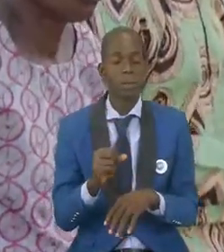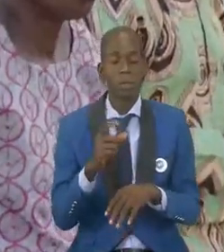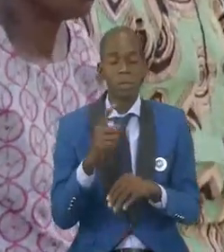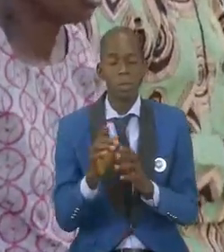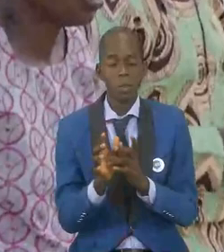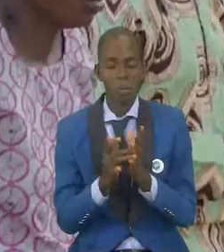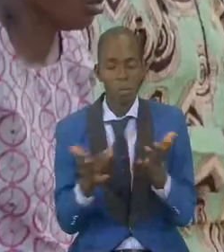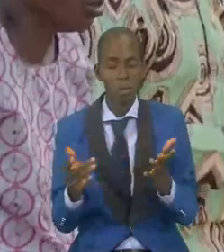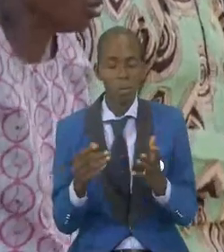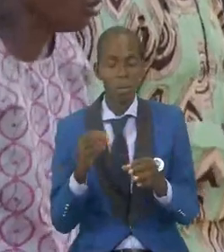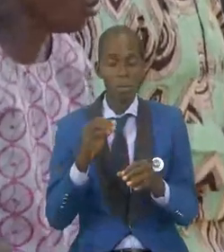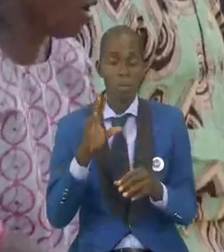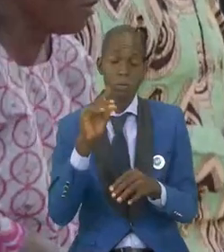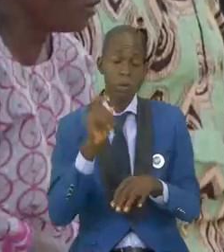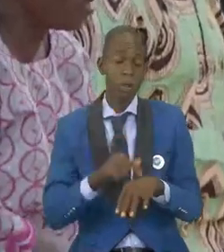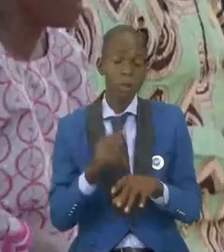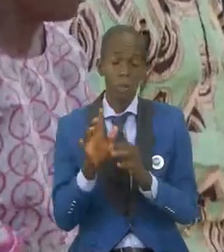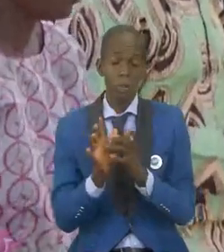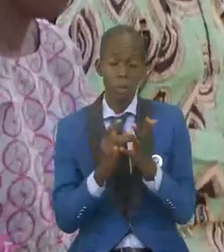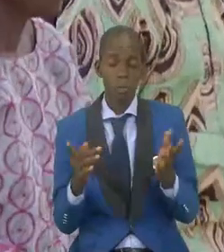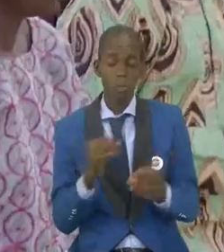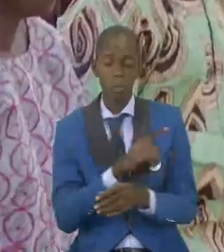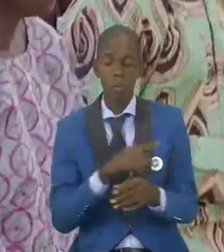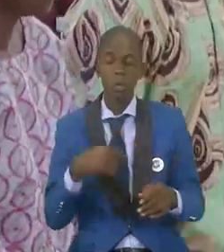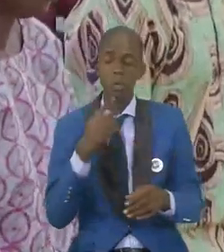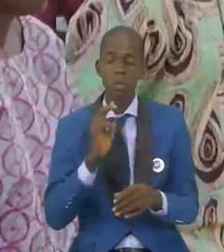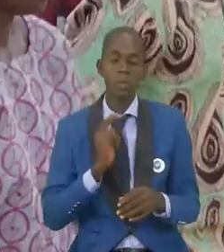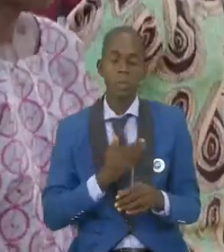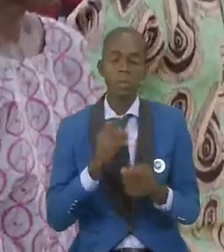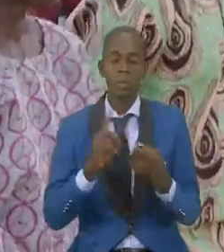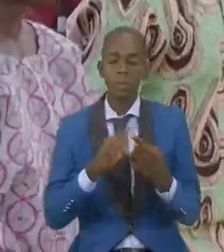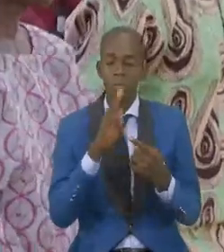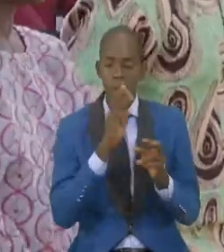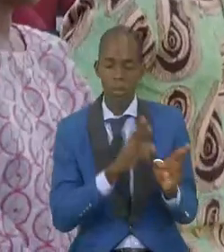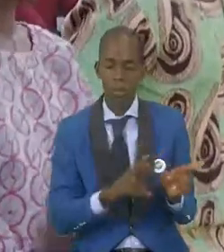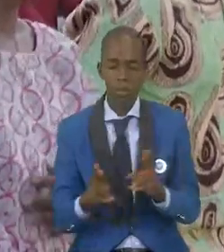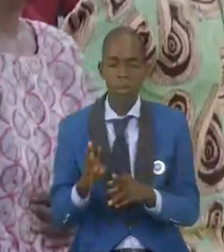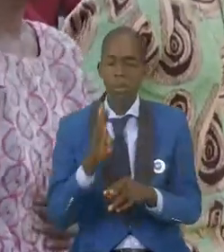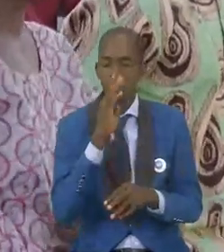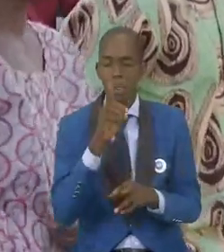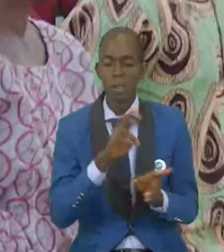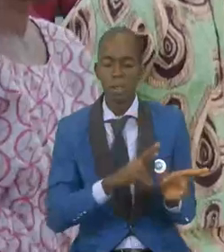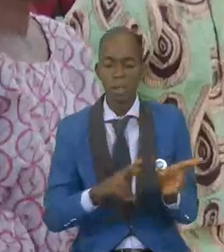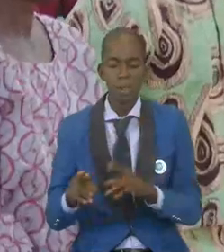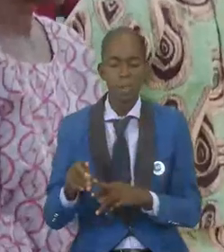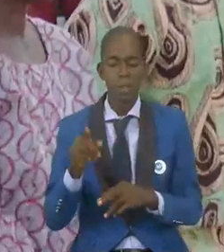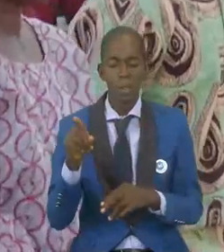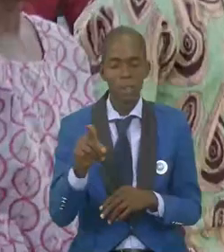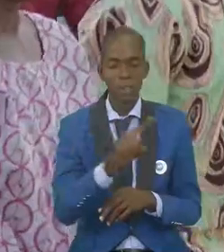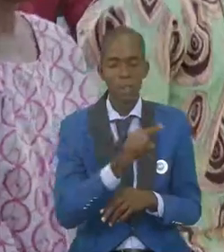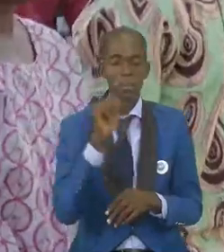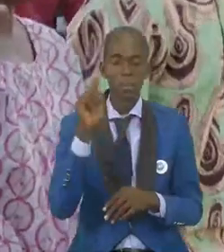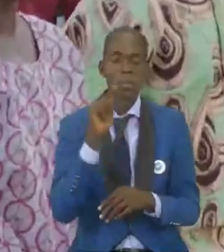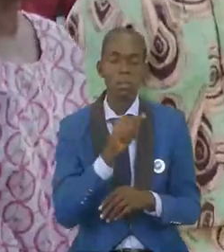pas la Bible et plus de 50 fois le sel on dit dans la Bible soit prêt je préparé vous veiller